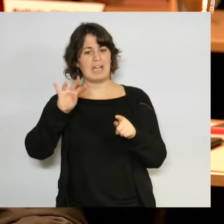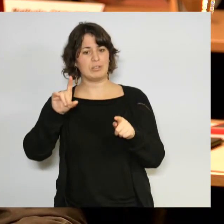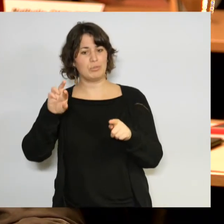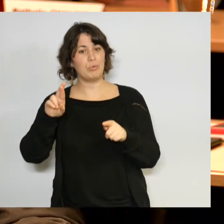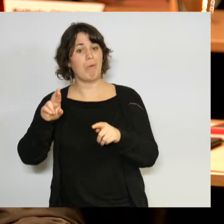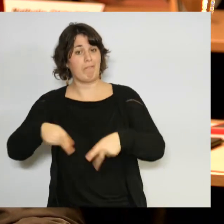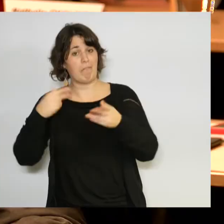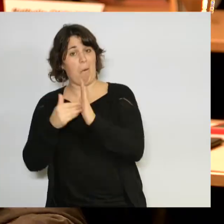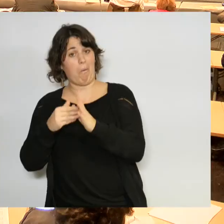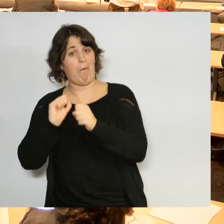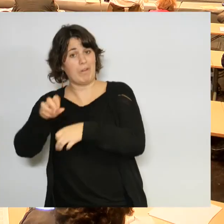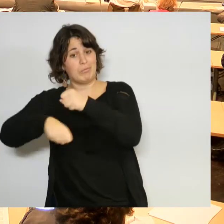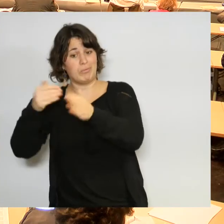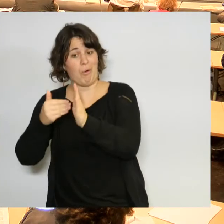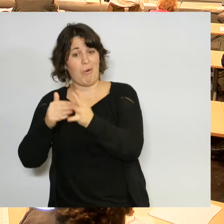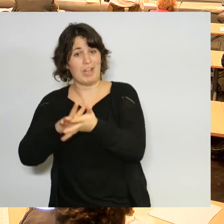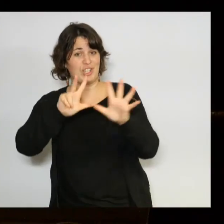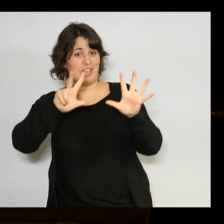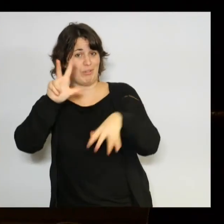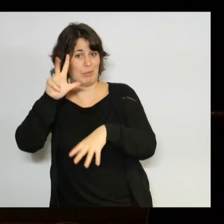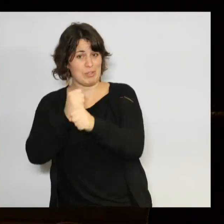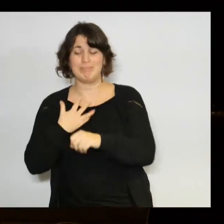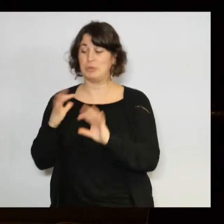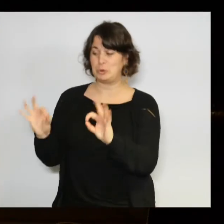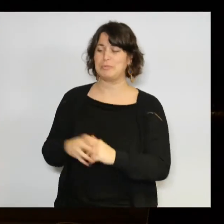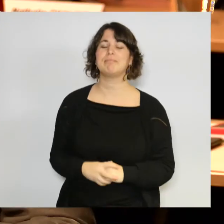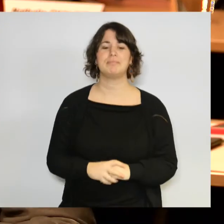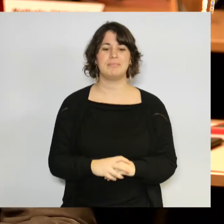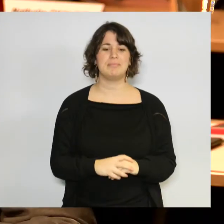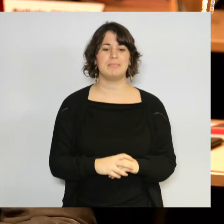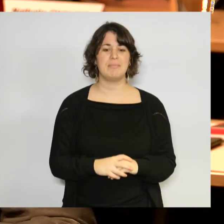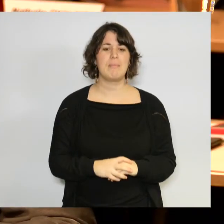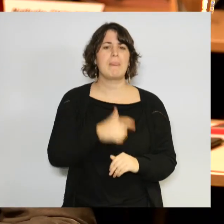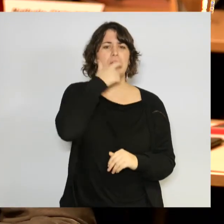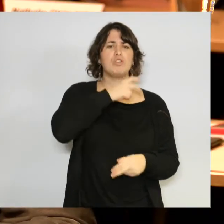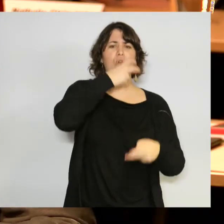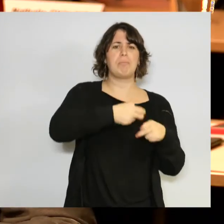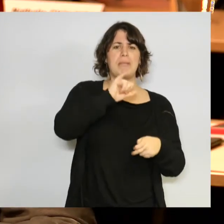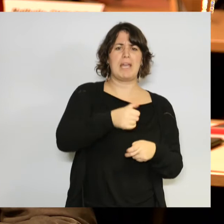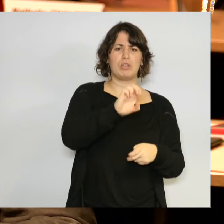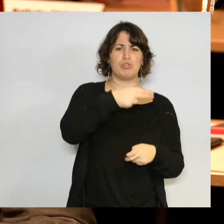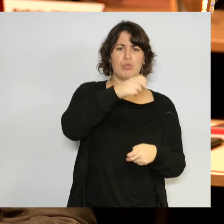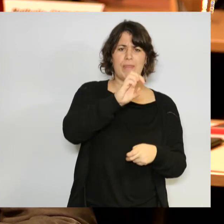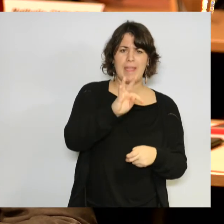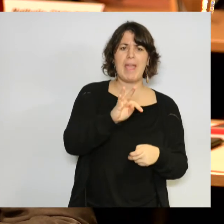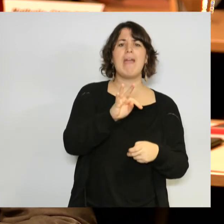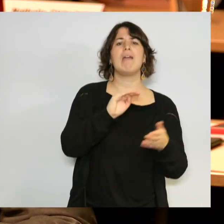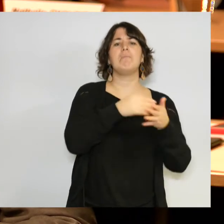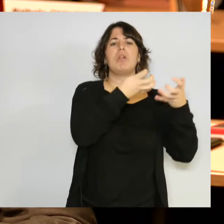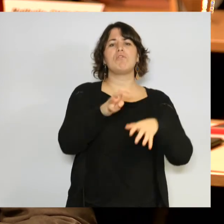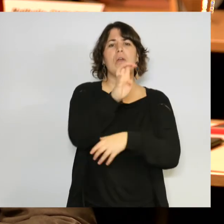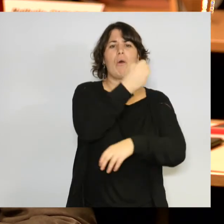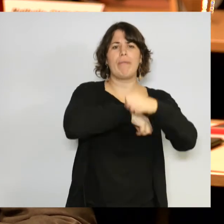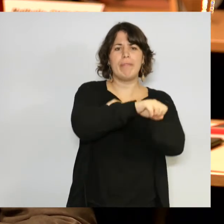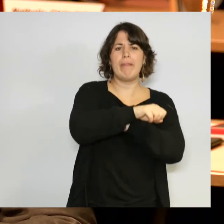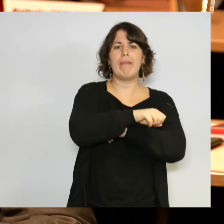du vélo. Il a 83 ans. Tout à fait. Ouais. Jean-Pierre Jeunet, né le 24-10-1940 à Brest, capitaine de route